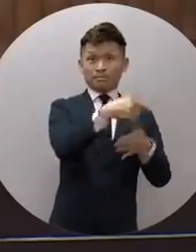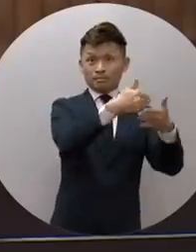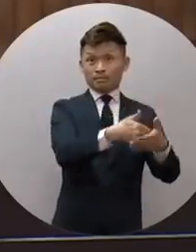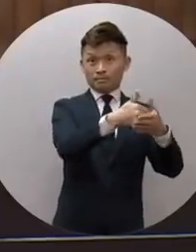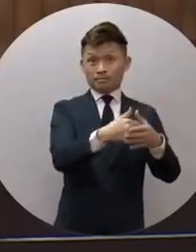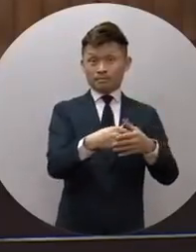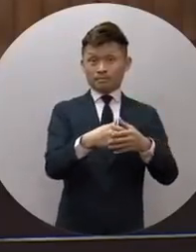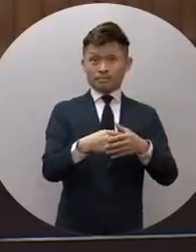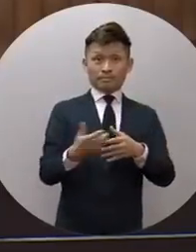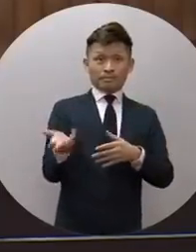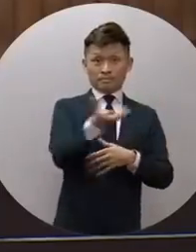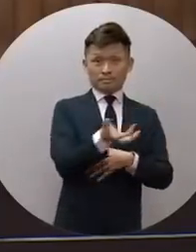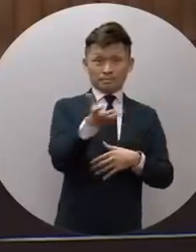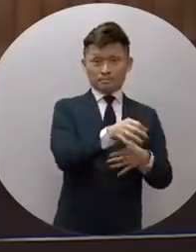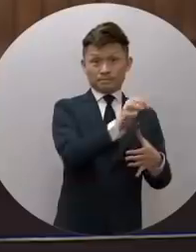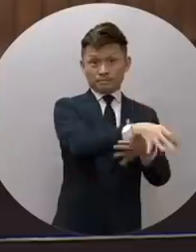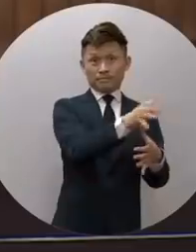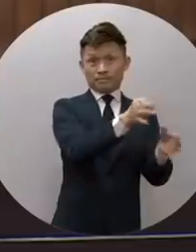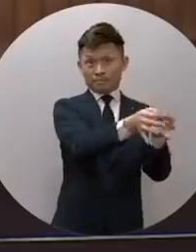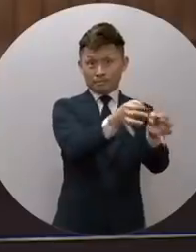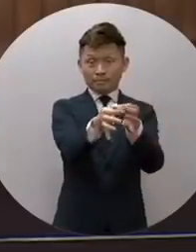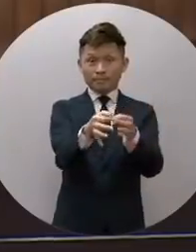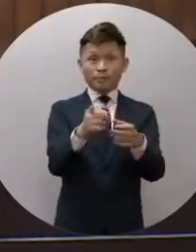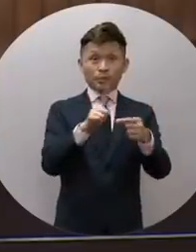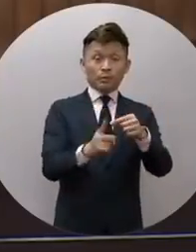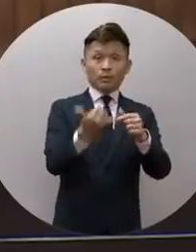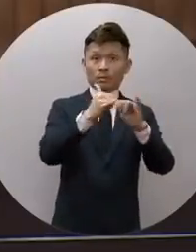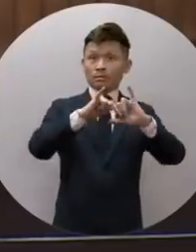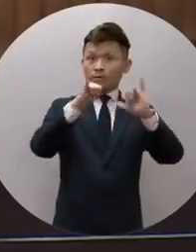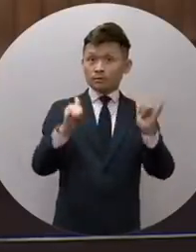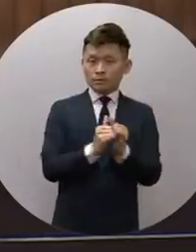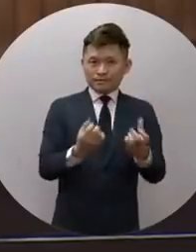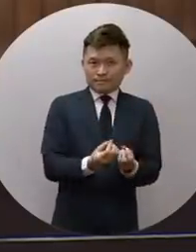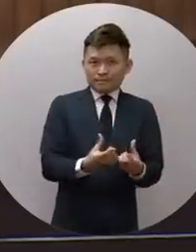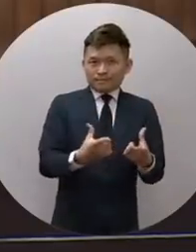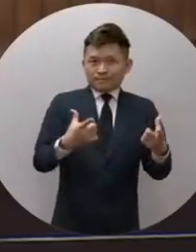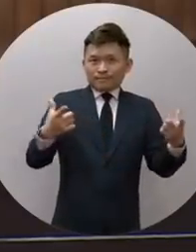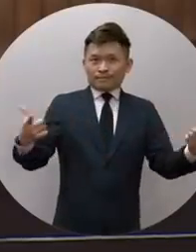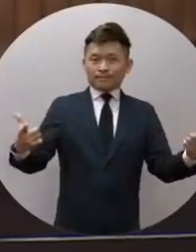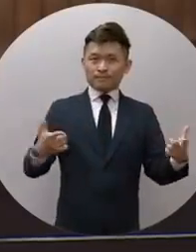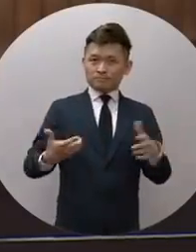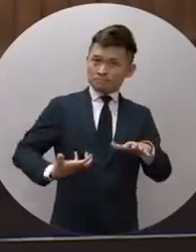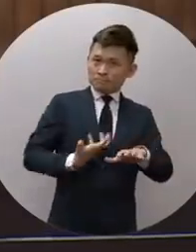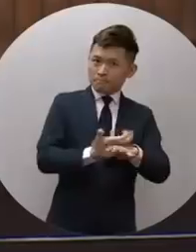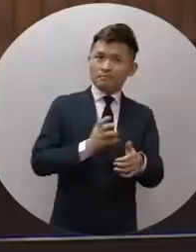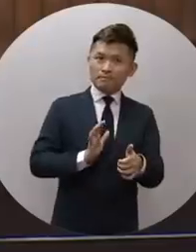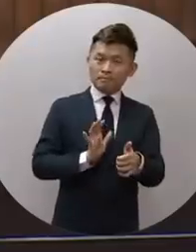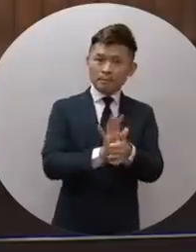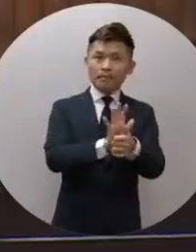陆实力的增强，中华民族的壮大，有着绝对关键性的贡献。